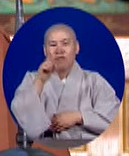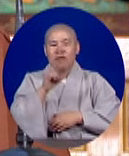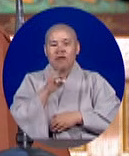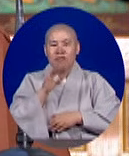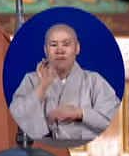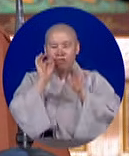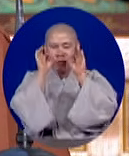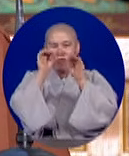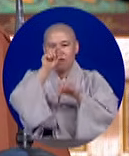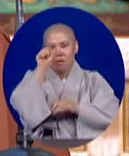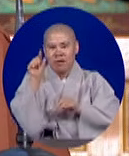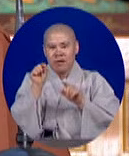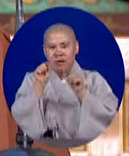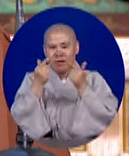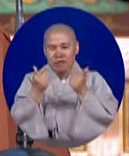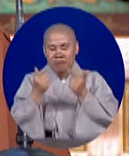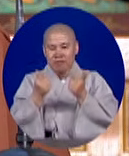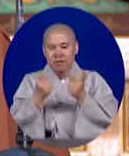똑같아요.